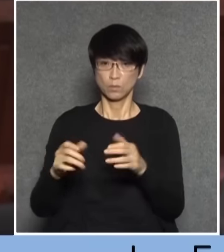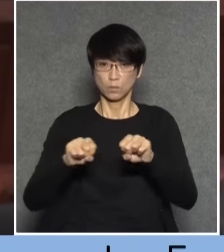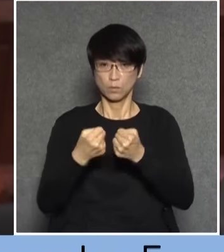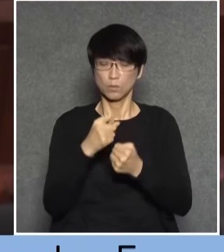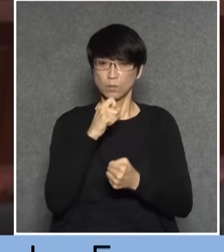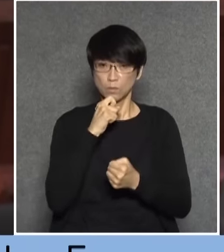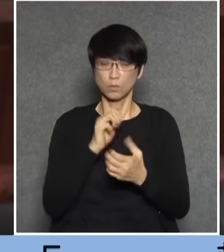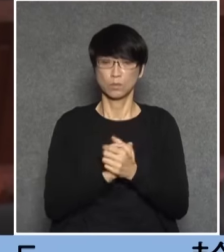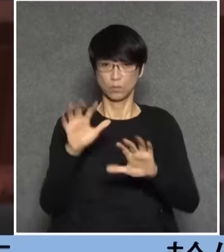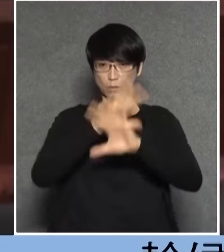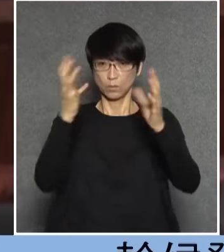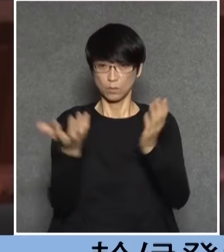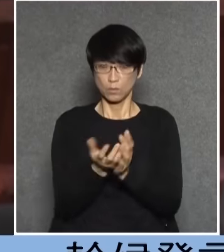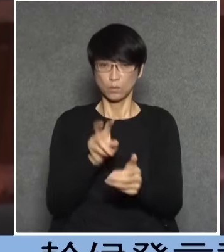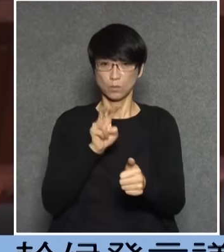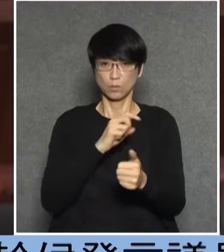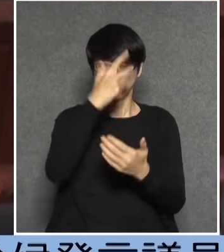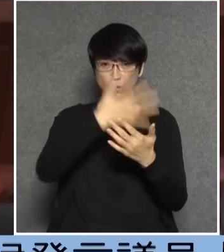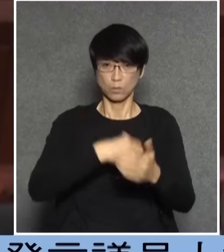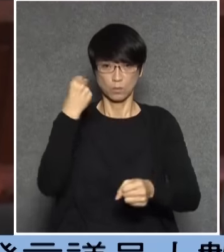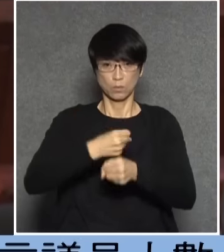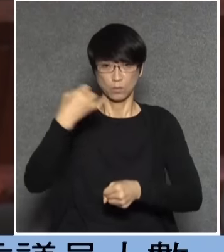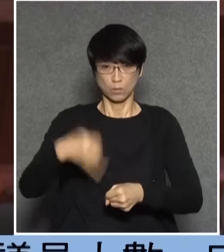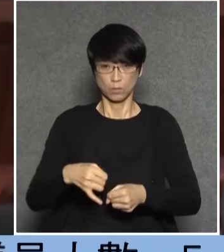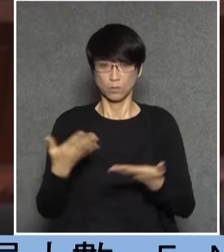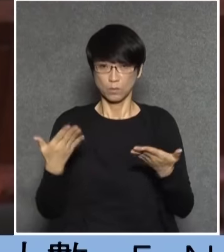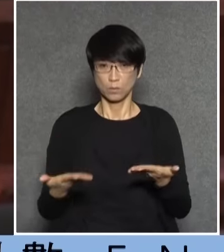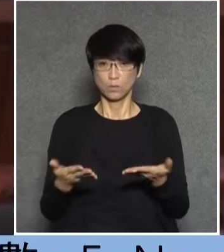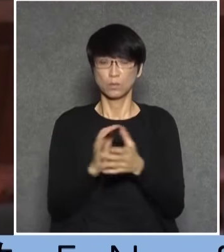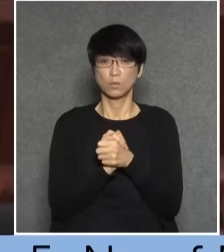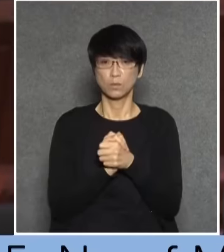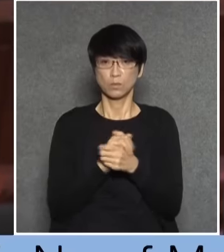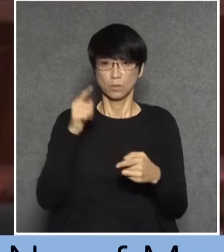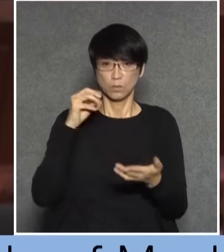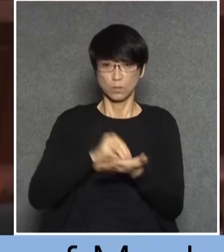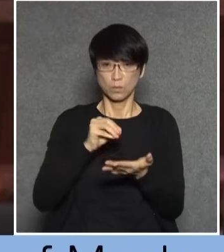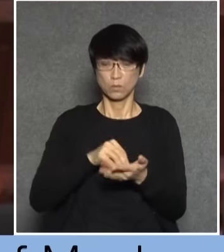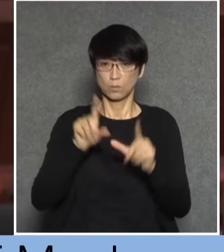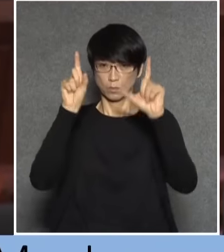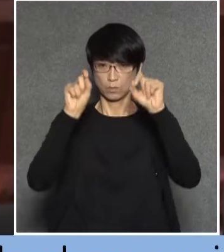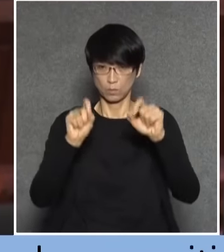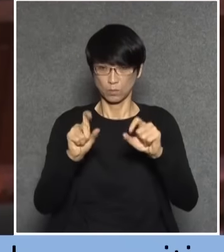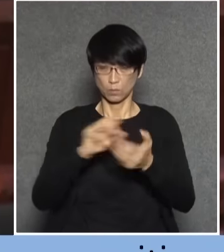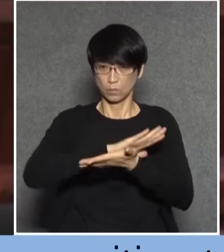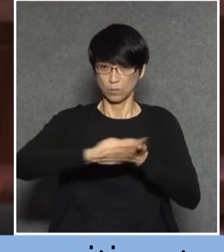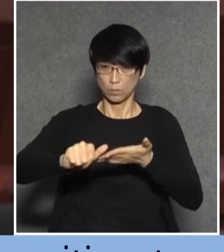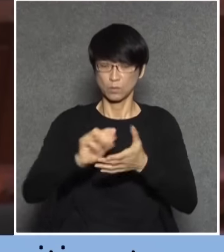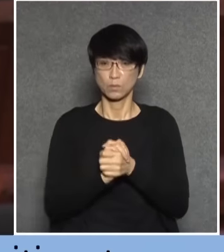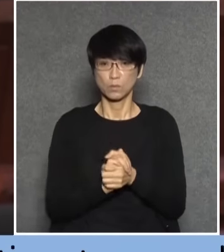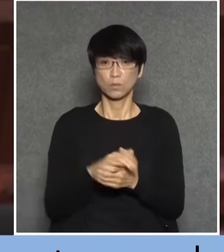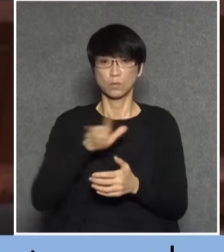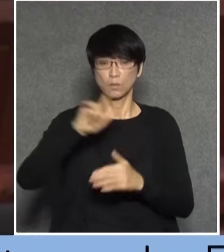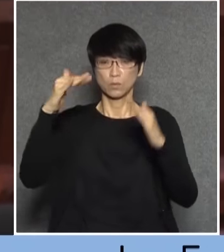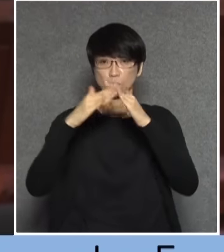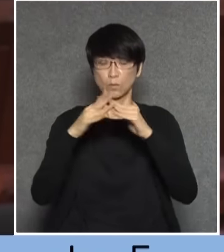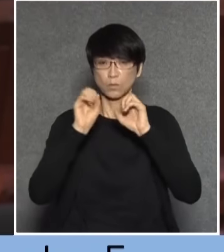致整套管理系統無法運作。在這裏我是必須澄清這個報道的說法。根據民航處的